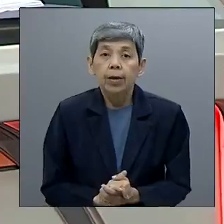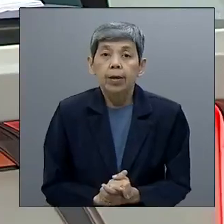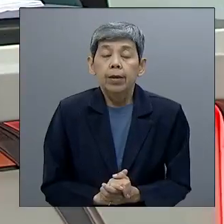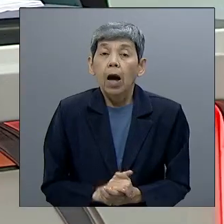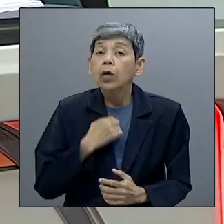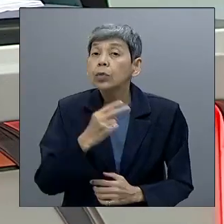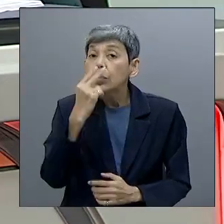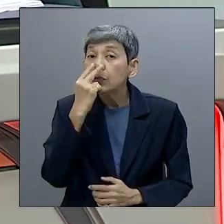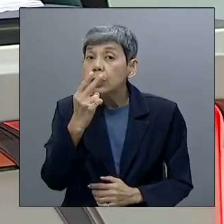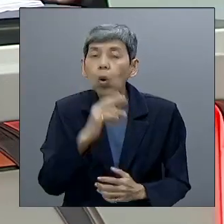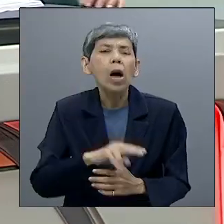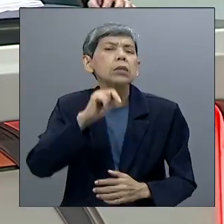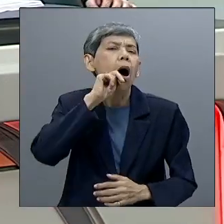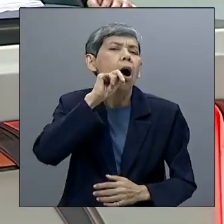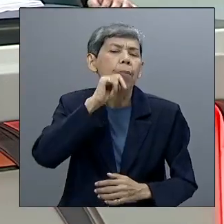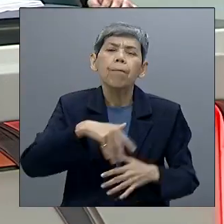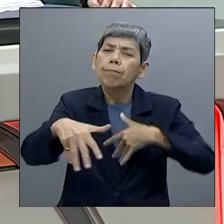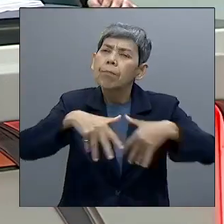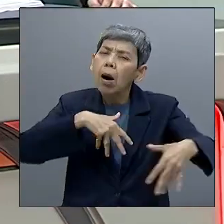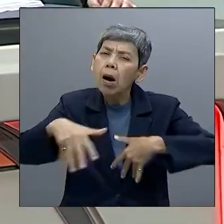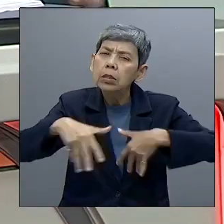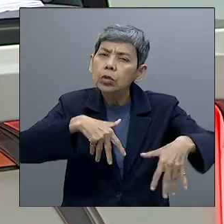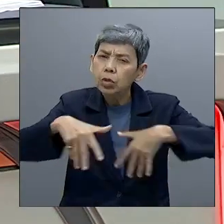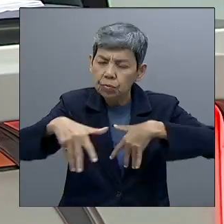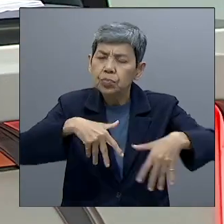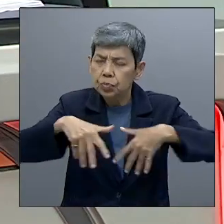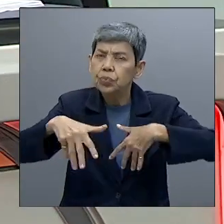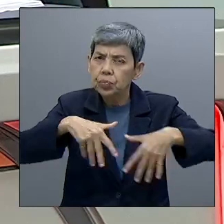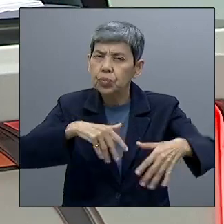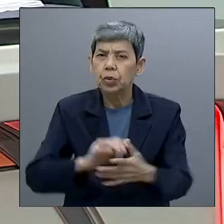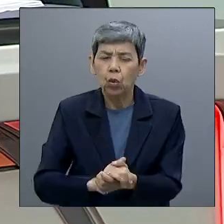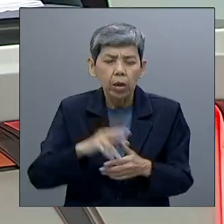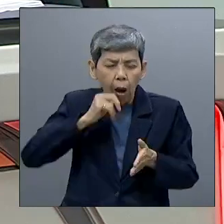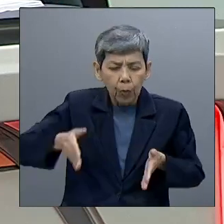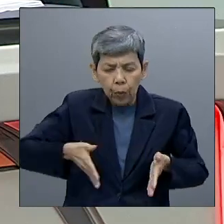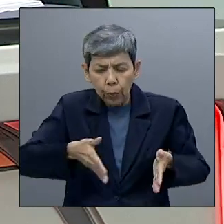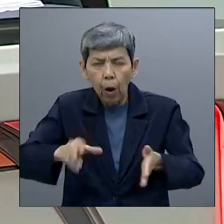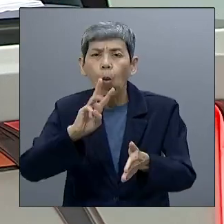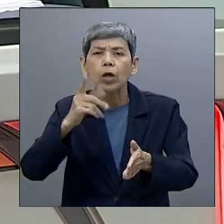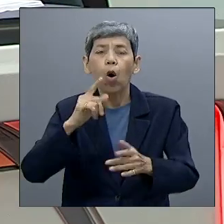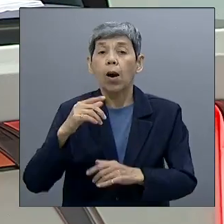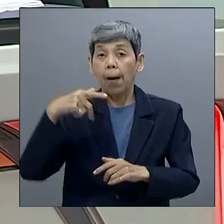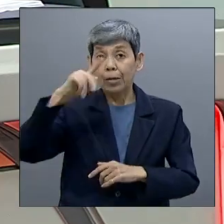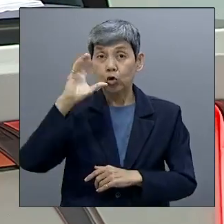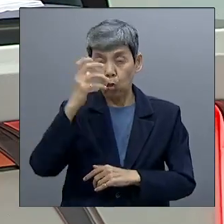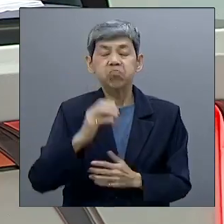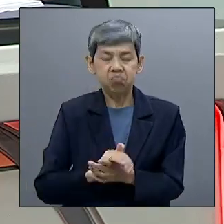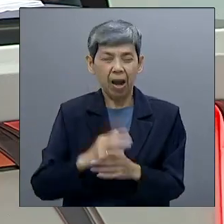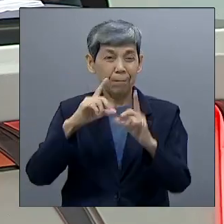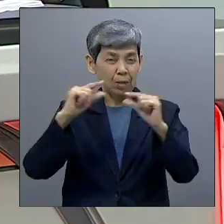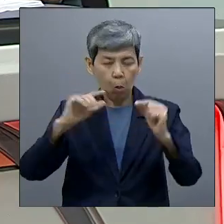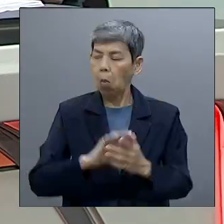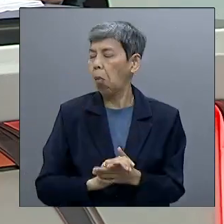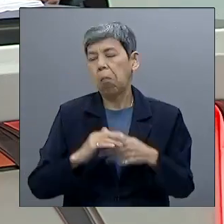ผู้ชมมาดูสถานการณ์น้ำกันนะคะประชาชนในพื้นที่ที่อยู่ริมแม่น้ำวังทองที่พิษณุโลกกับป่าสักเพชรบูรณ์เนี่ยยังคง